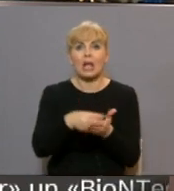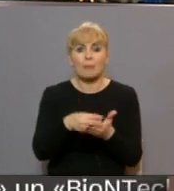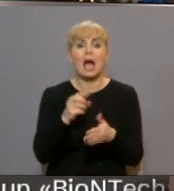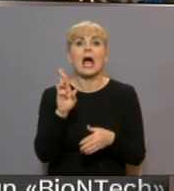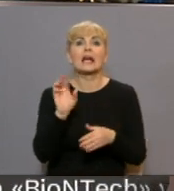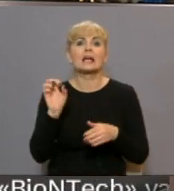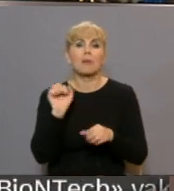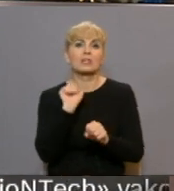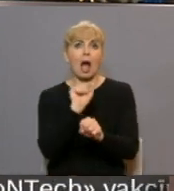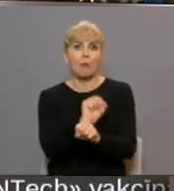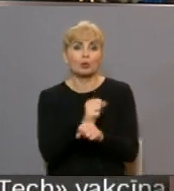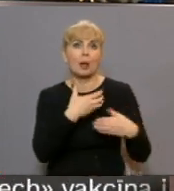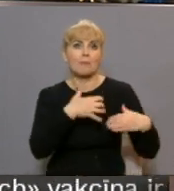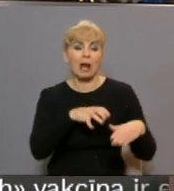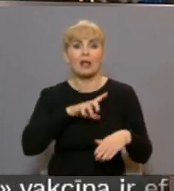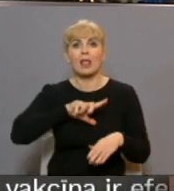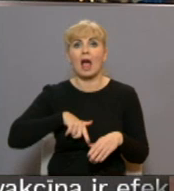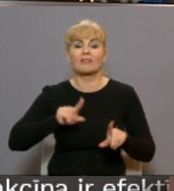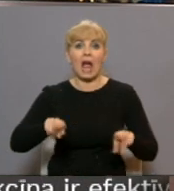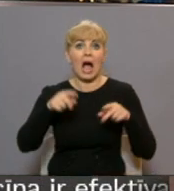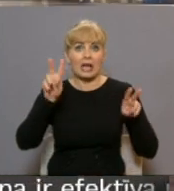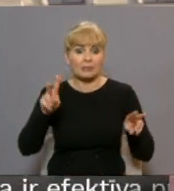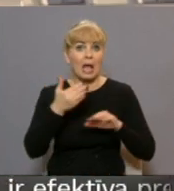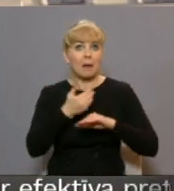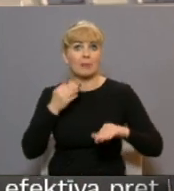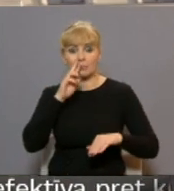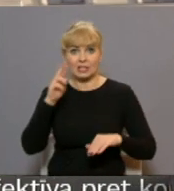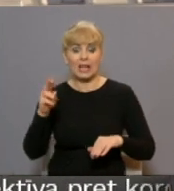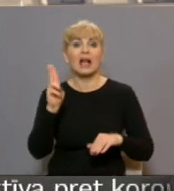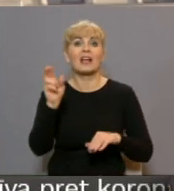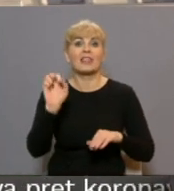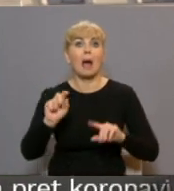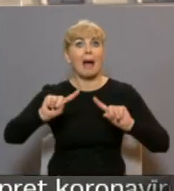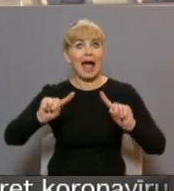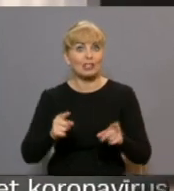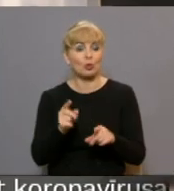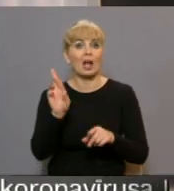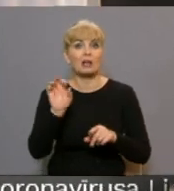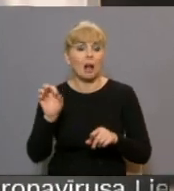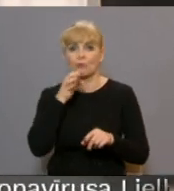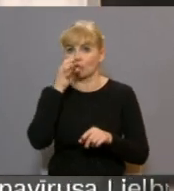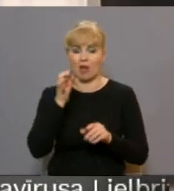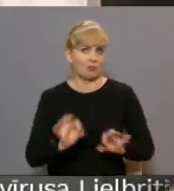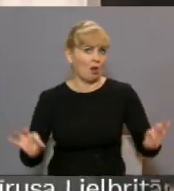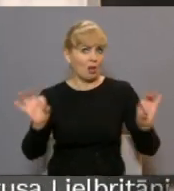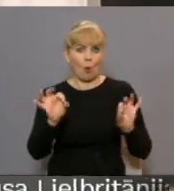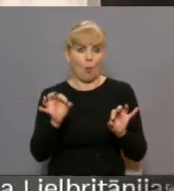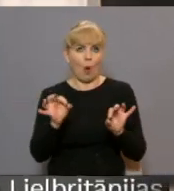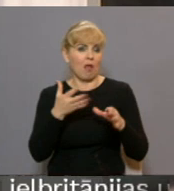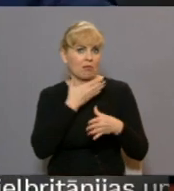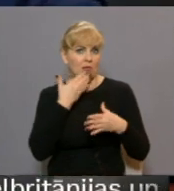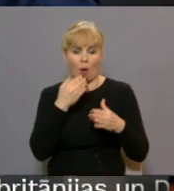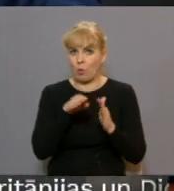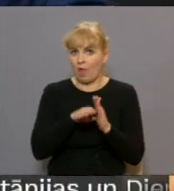darbību arī partijā Latvijas attīstībai. Tieši pirms nedēļas Knaba aizturēja Krapu. Viņš apgalvo, ka nekādas nelikumīgas darbības nav veicis,